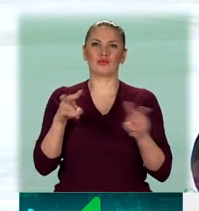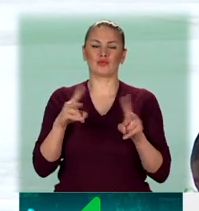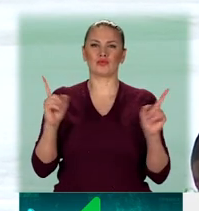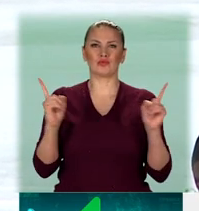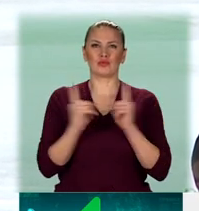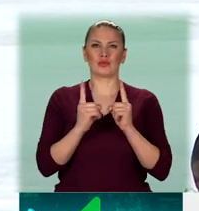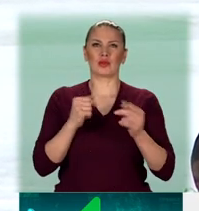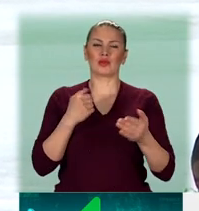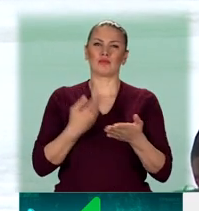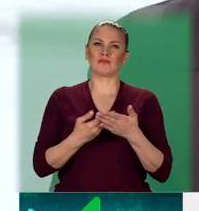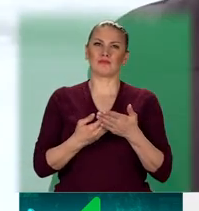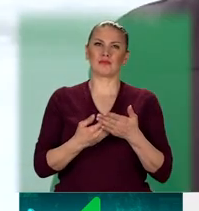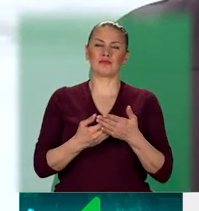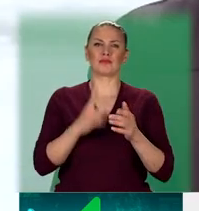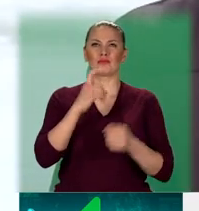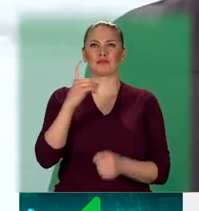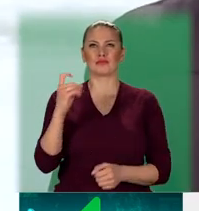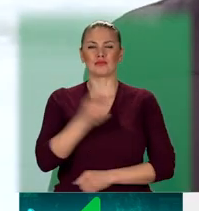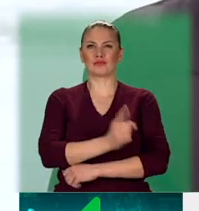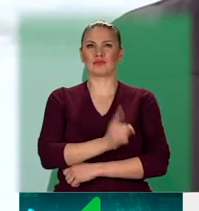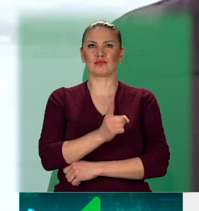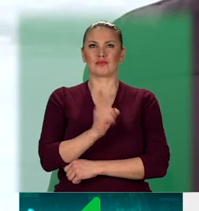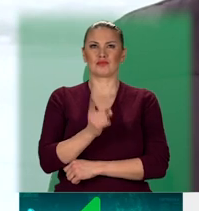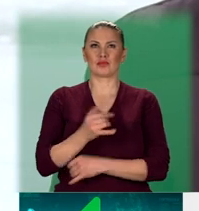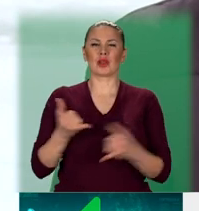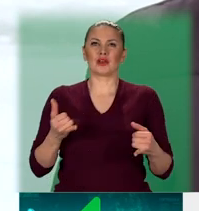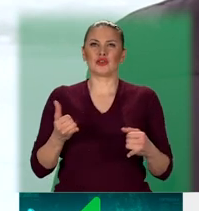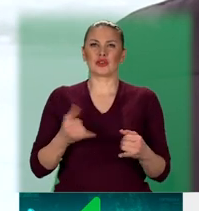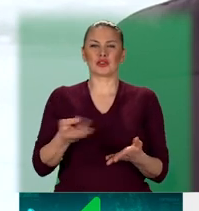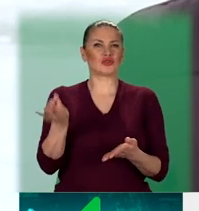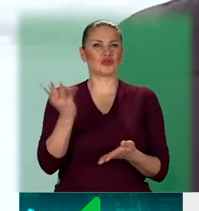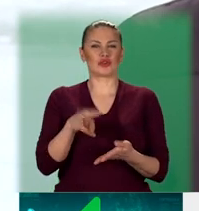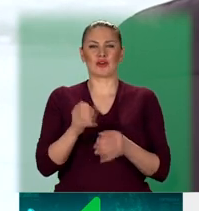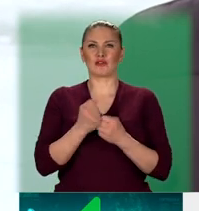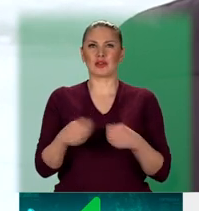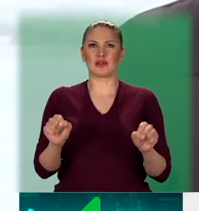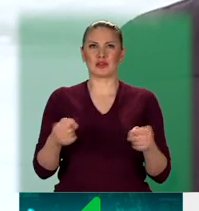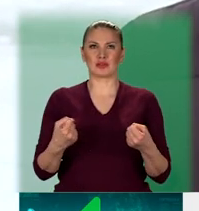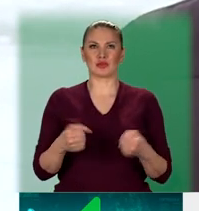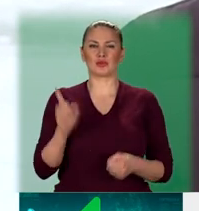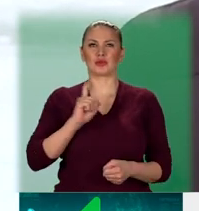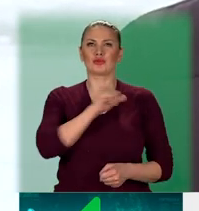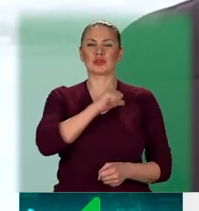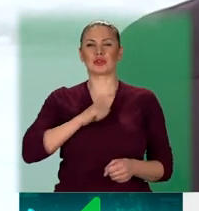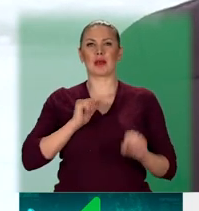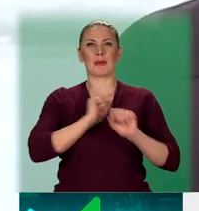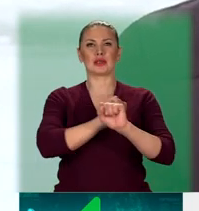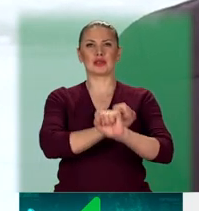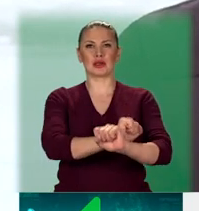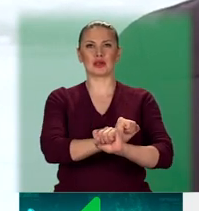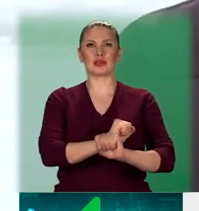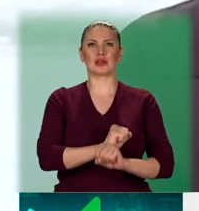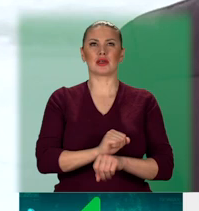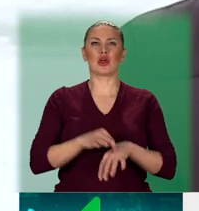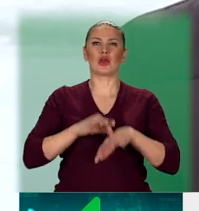будут сидеть до последнего. Сейчас каких-либо санкций к рыбакам применить не могут, ведь самоизоляция носит рекомендательный характер. И это, так скажем,